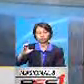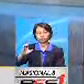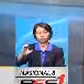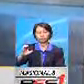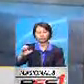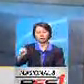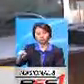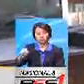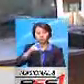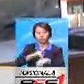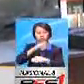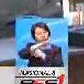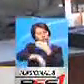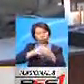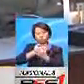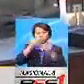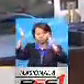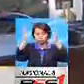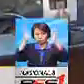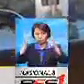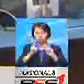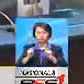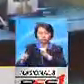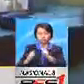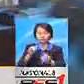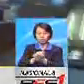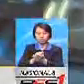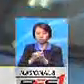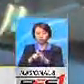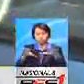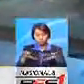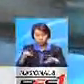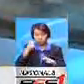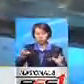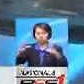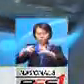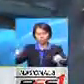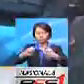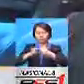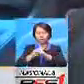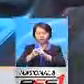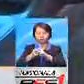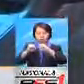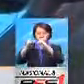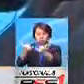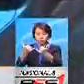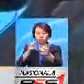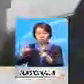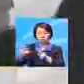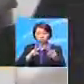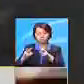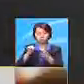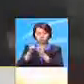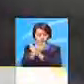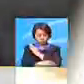icqs di seluruh negara tindakan tersebut juga diambil bagi menangani masalah pengusaha Syarikat pengangkutan di negara